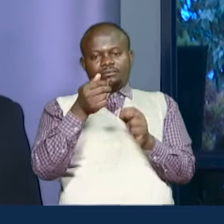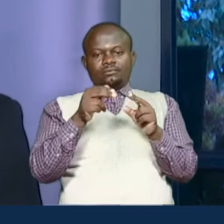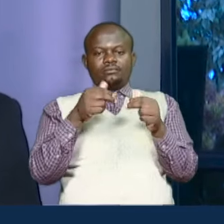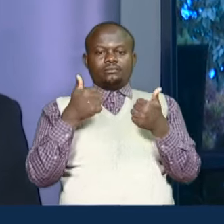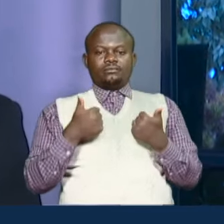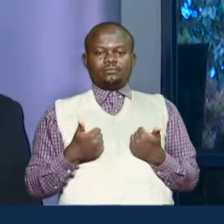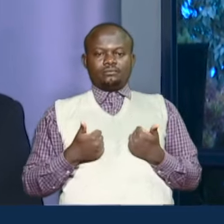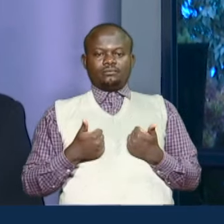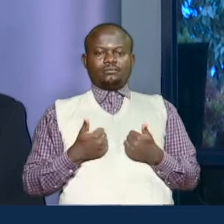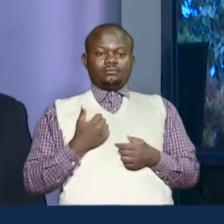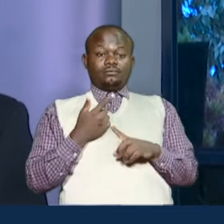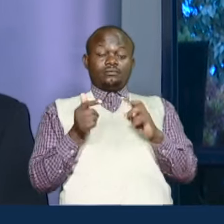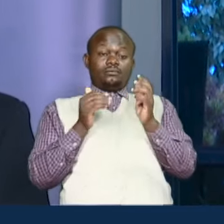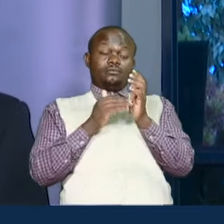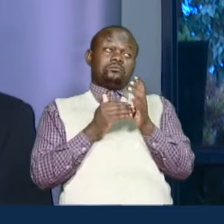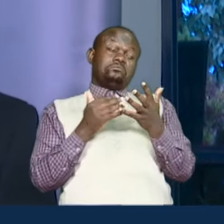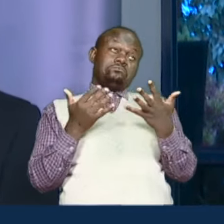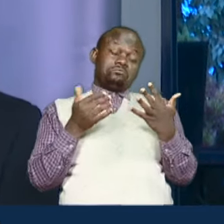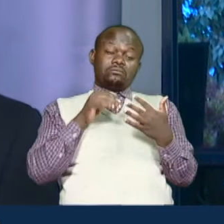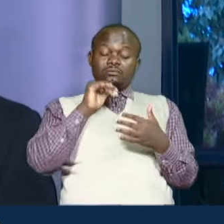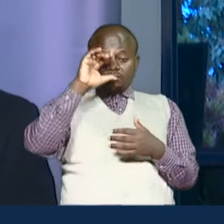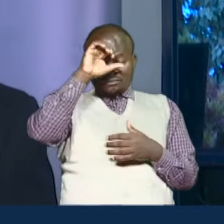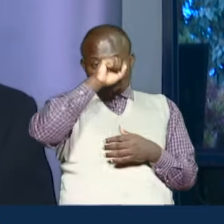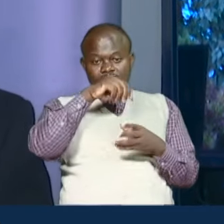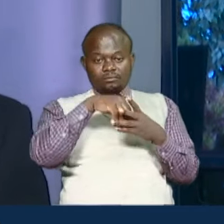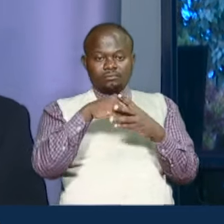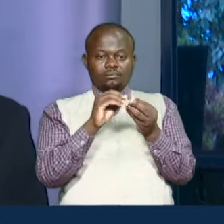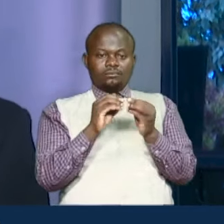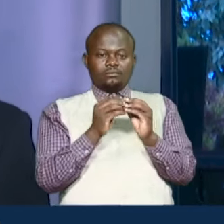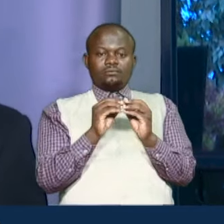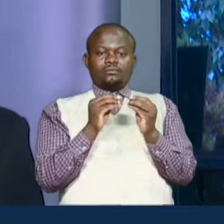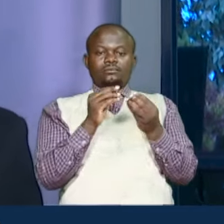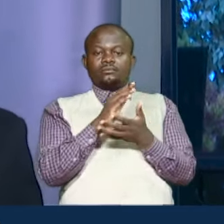neza. Ariko ntiyabura umubare runaka